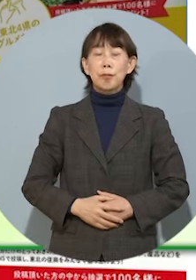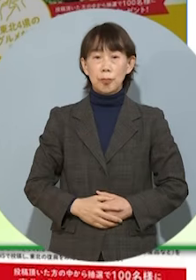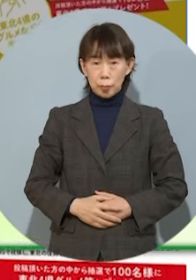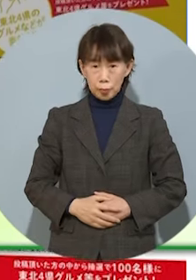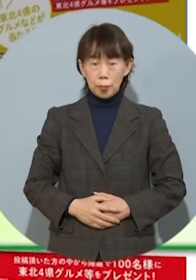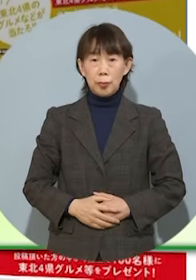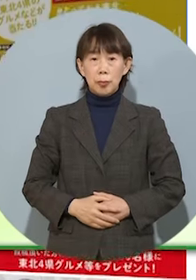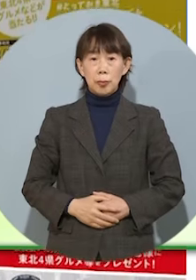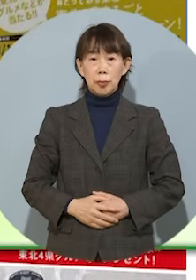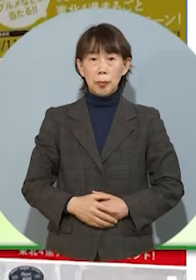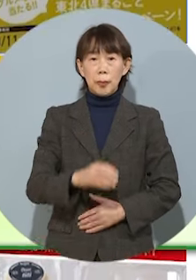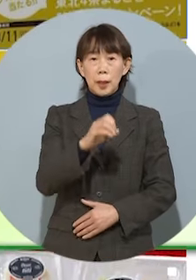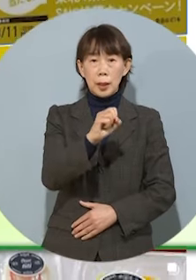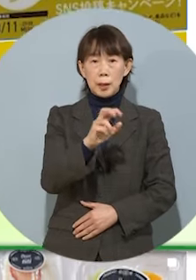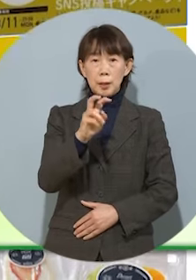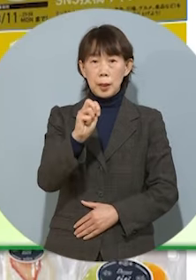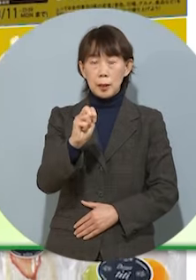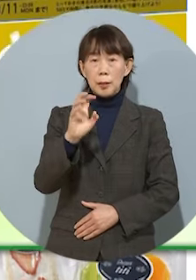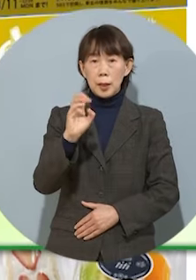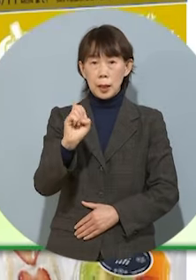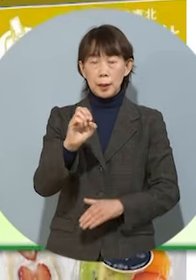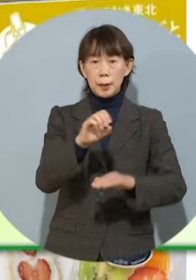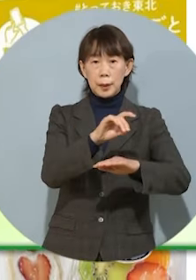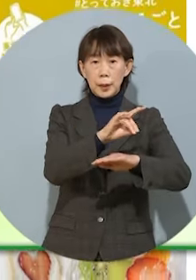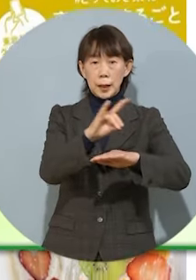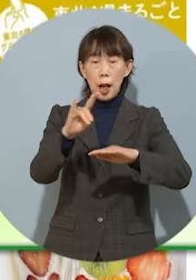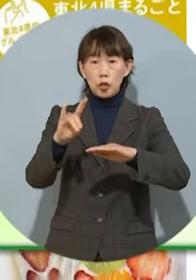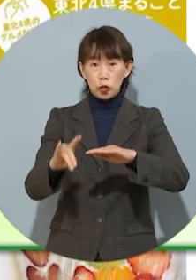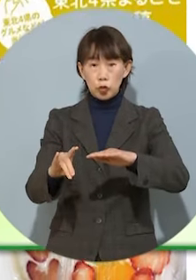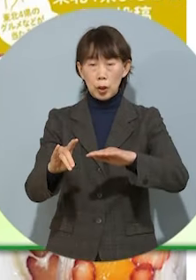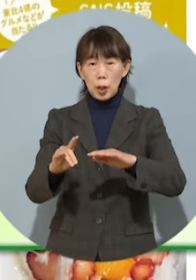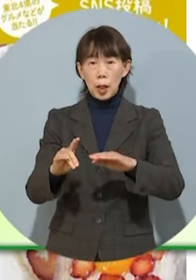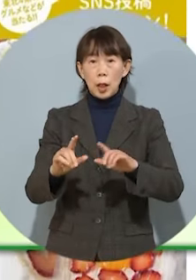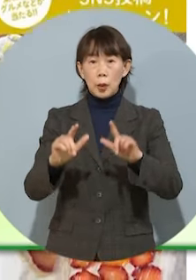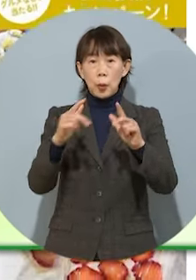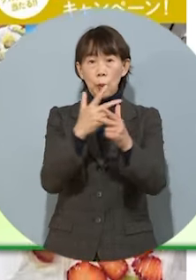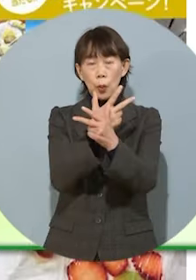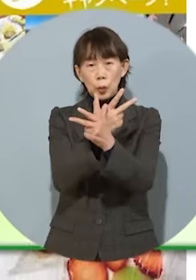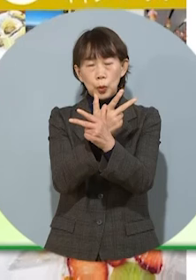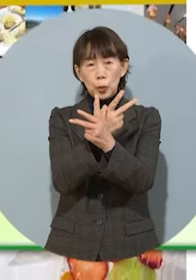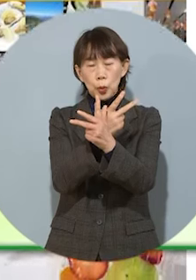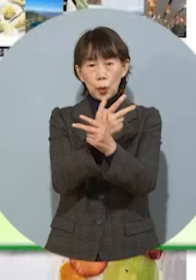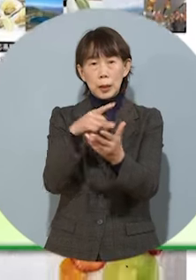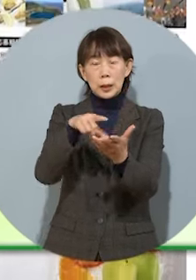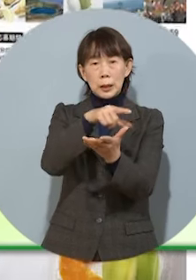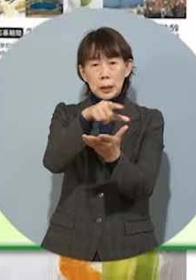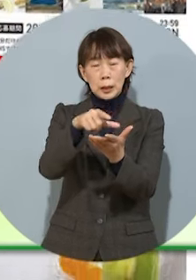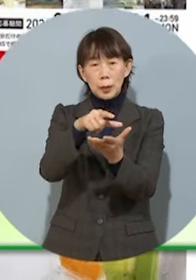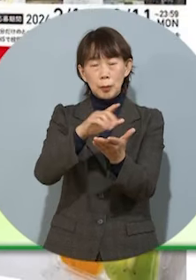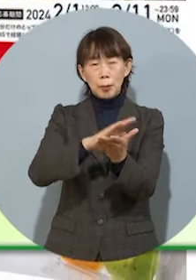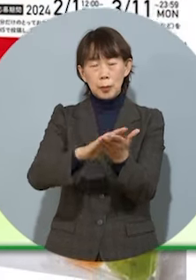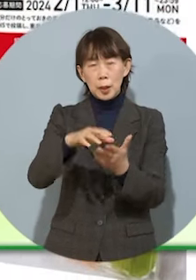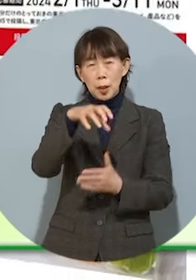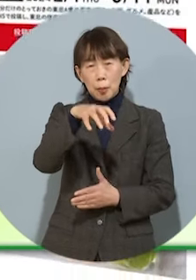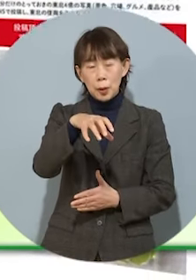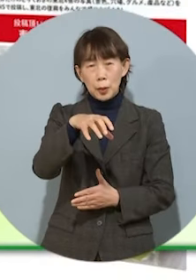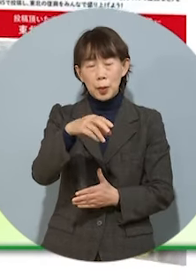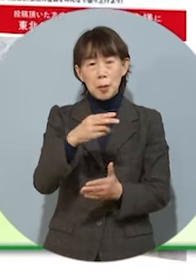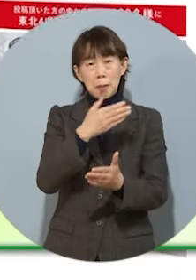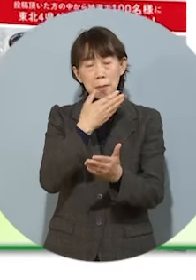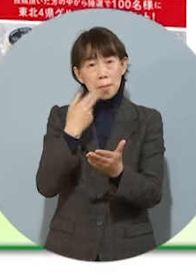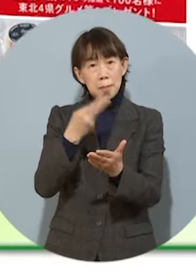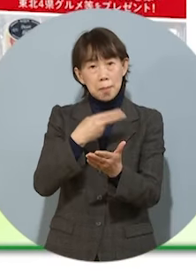また SNS 参加型企画として東北4県の景色や穴場、グルメ、産品